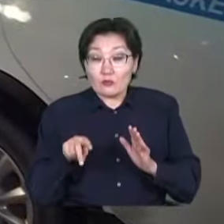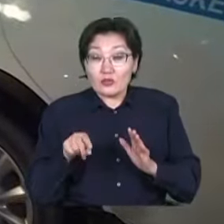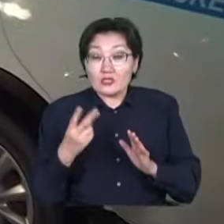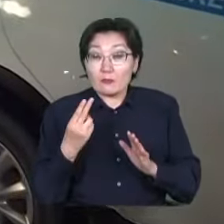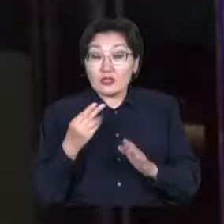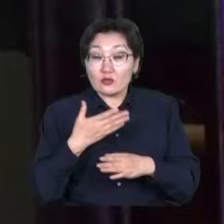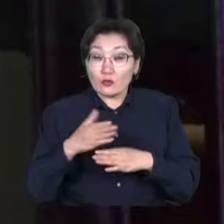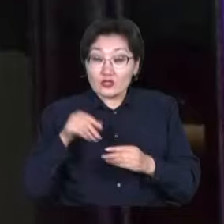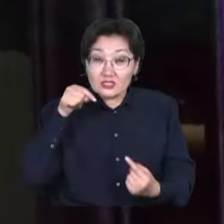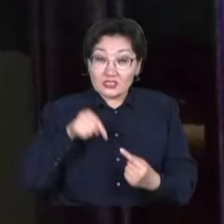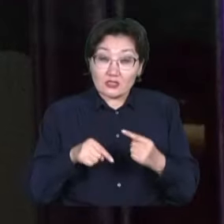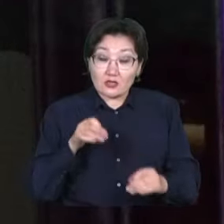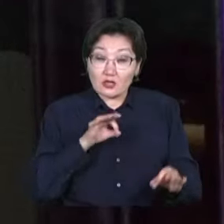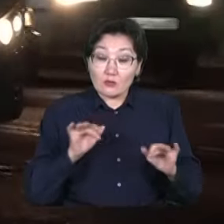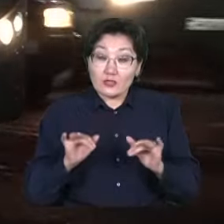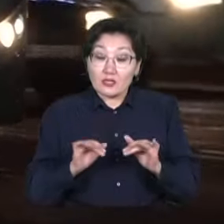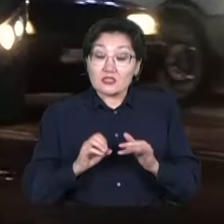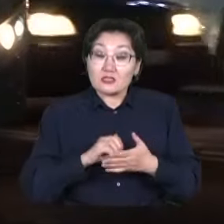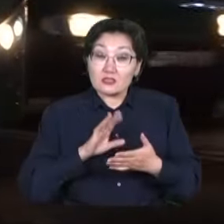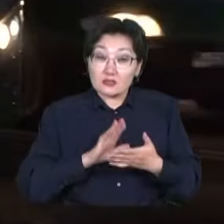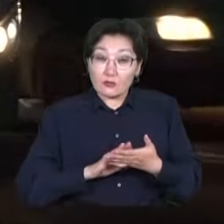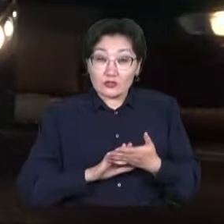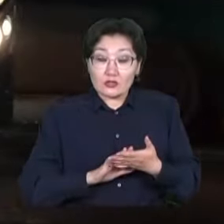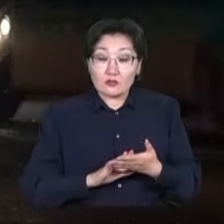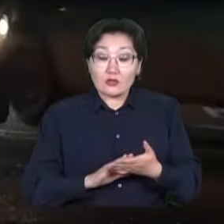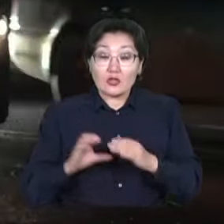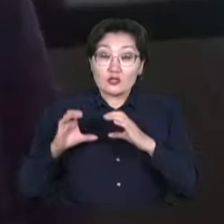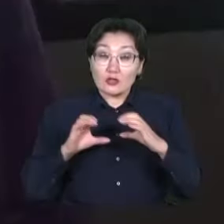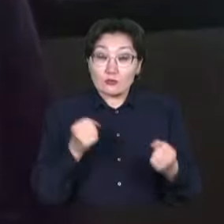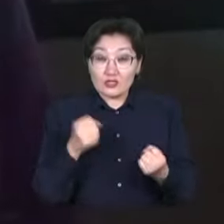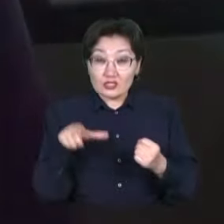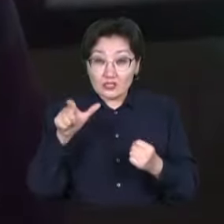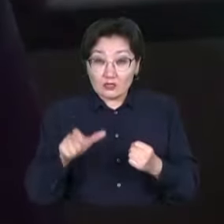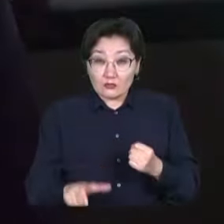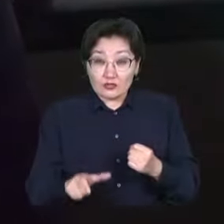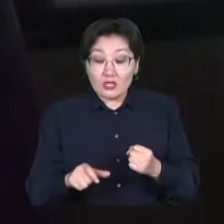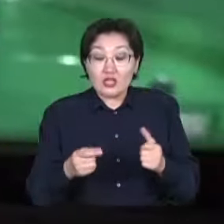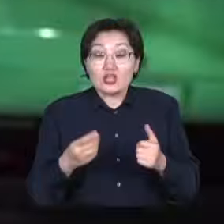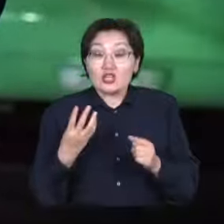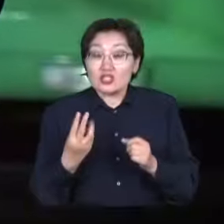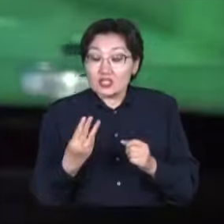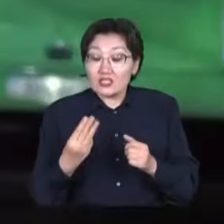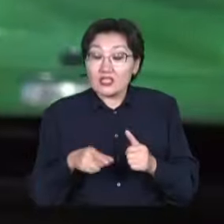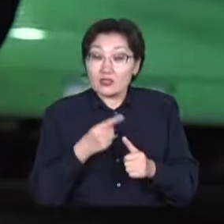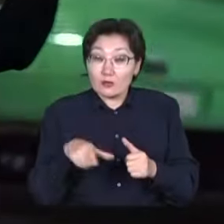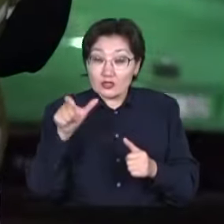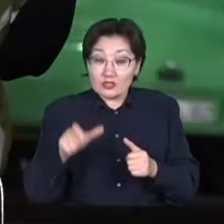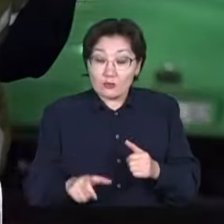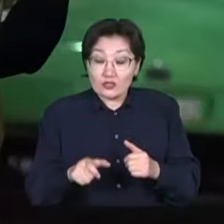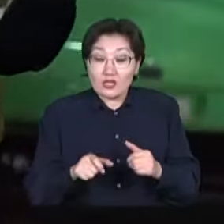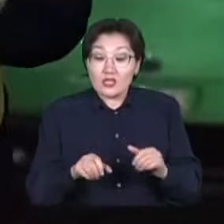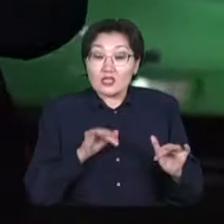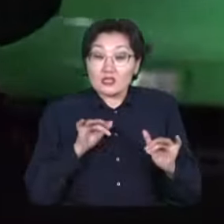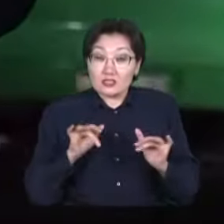бөлігіне сәйкес қылмыстық іс тіркелді. Айта кетейік, қоғамдық көлік жүргізушісі Ш есімді азаматшадан жәбірленуші ретінде қылмыстық істер